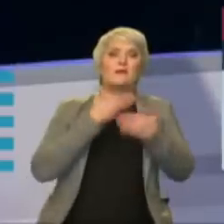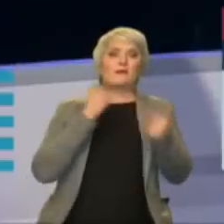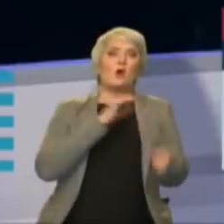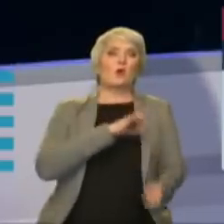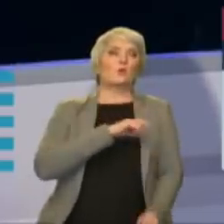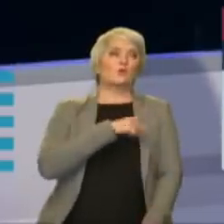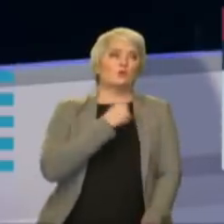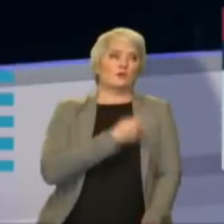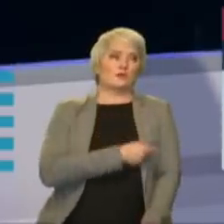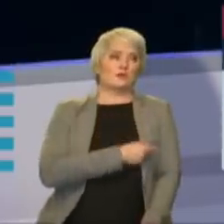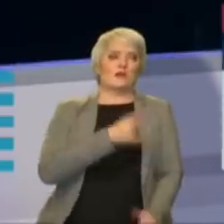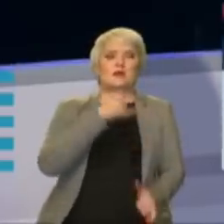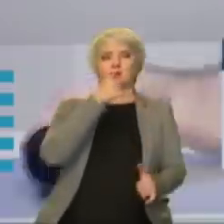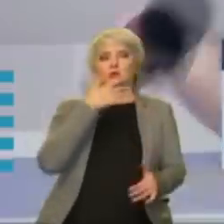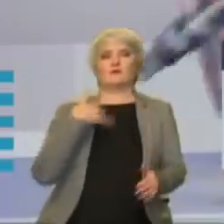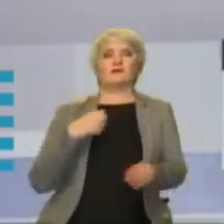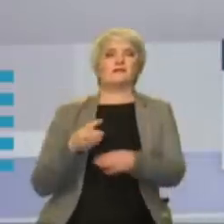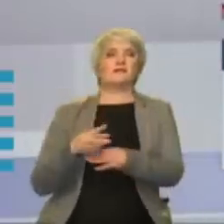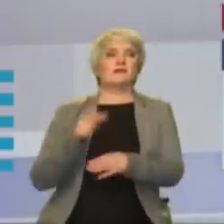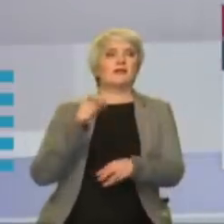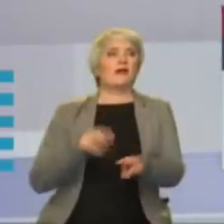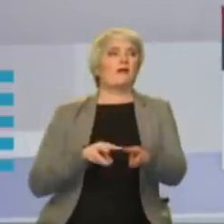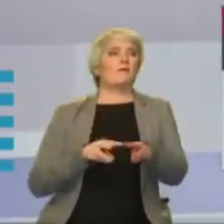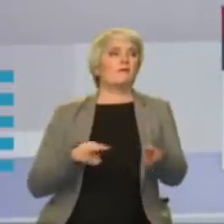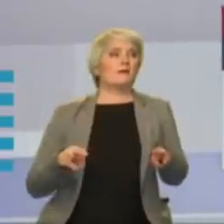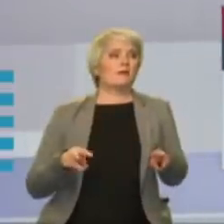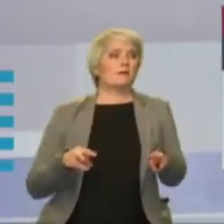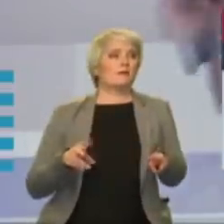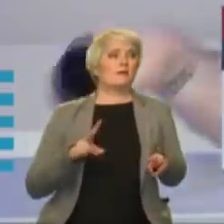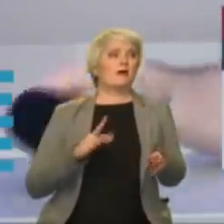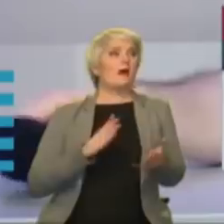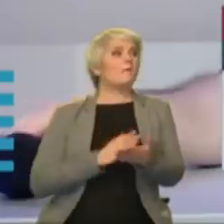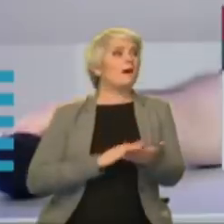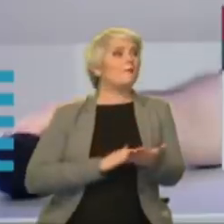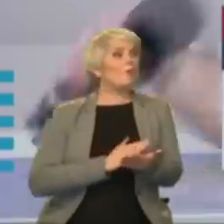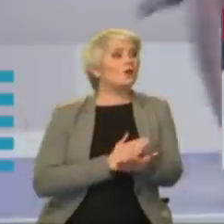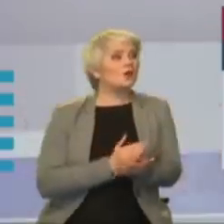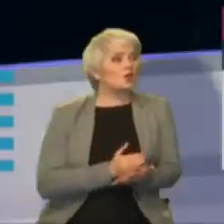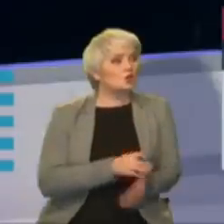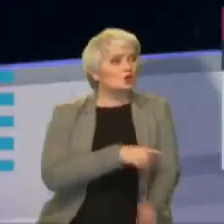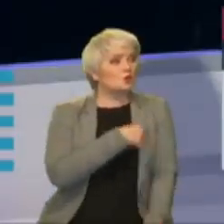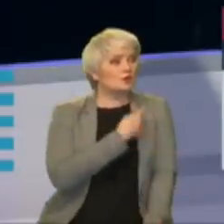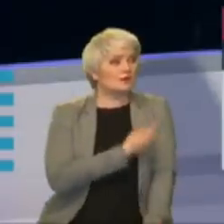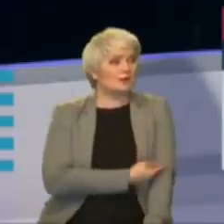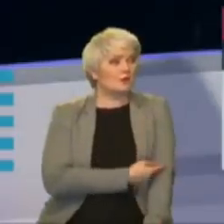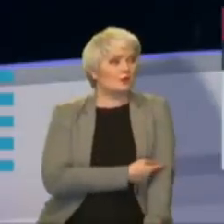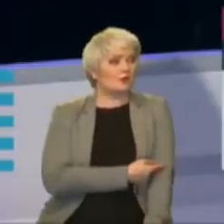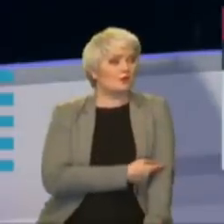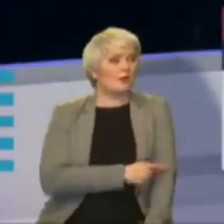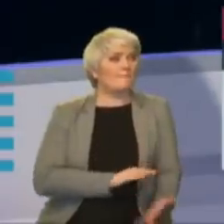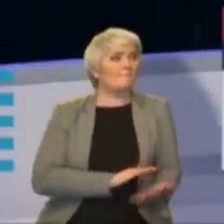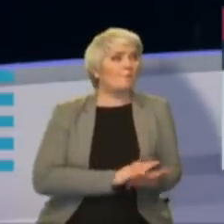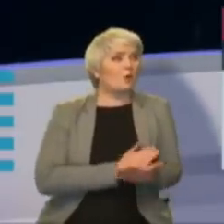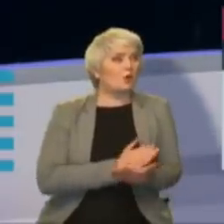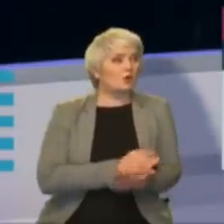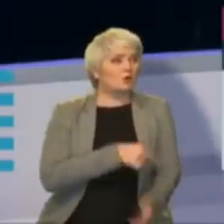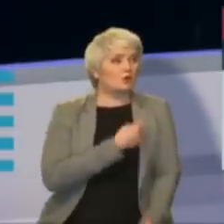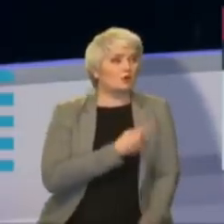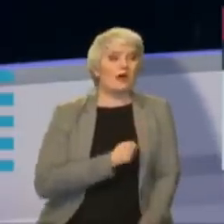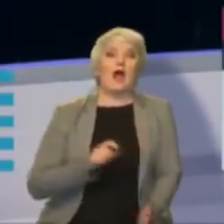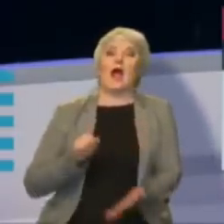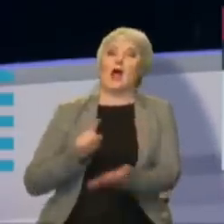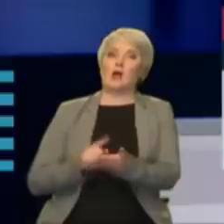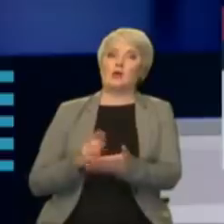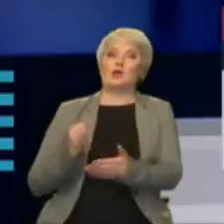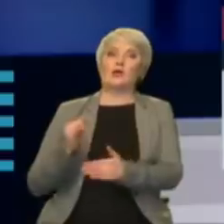сили, неможливо звільнити міністра по цьому механізму. Силу. Політичну силу. А повинен мати